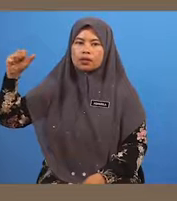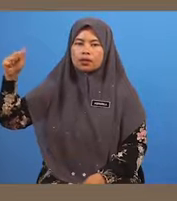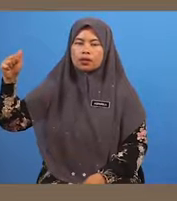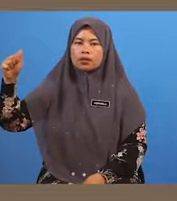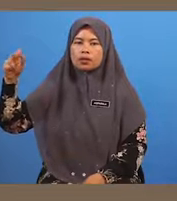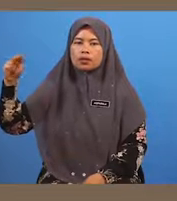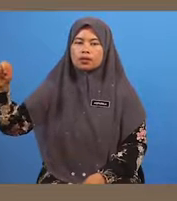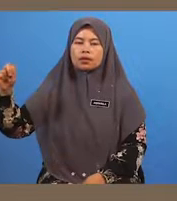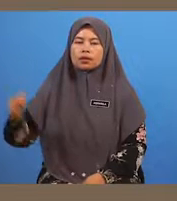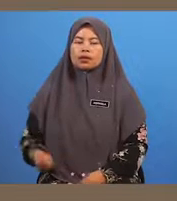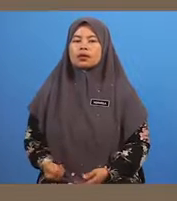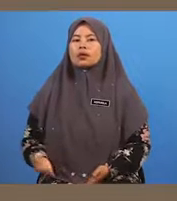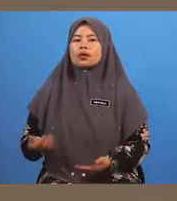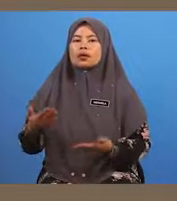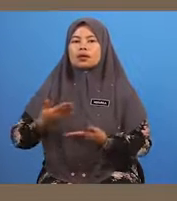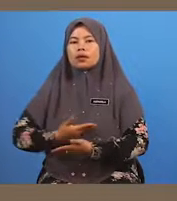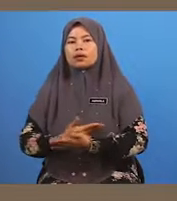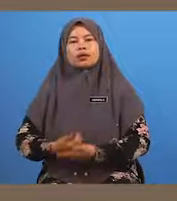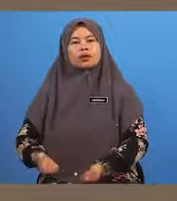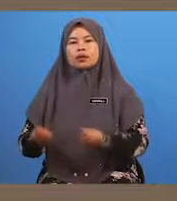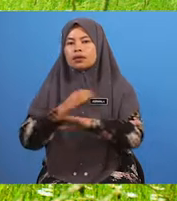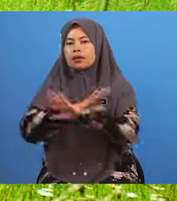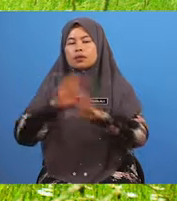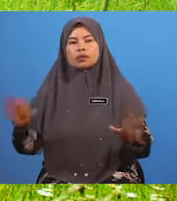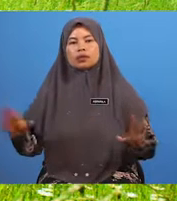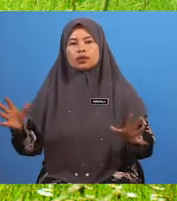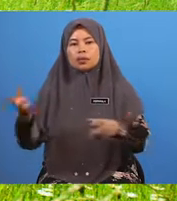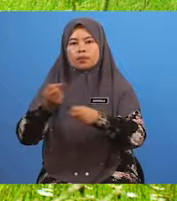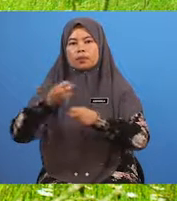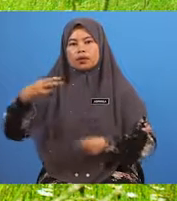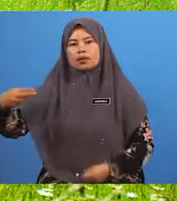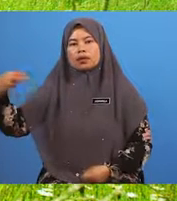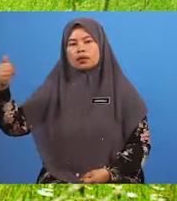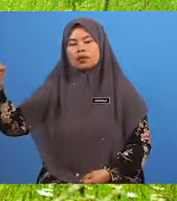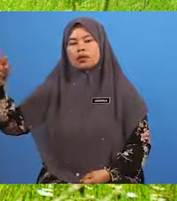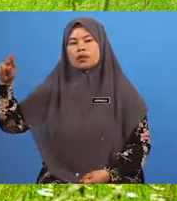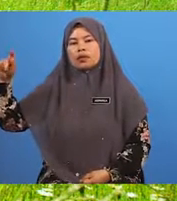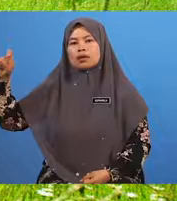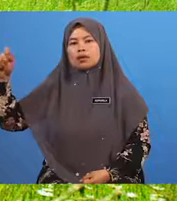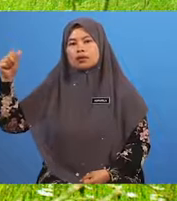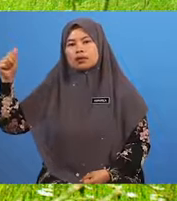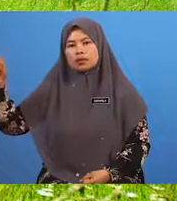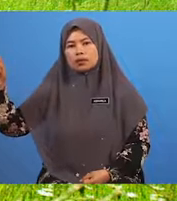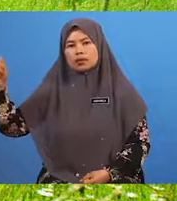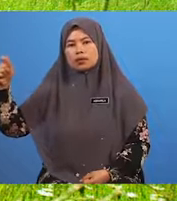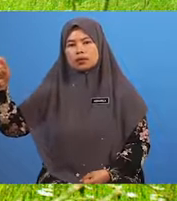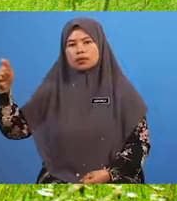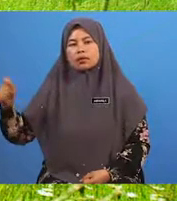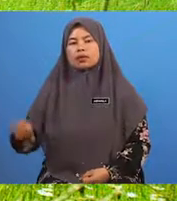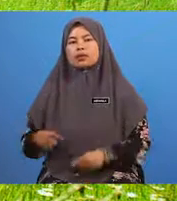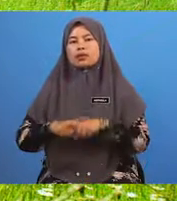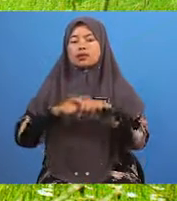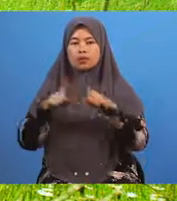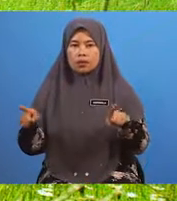harta keluarga angkat dan begitu juga sebaliknya. Walau bagaimanapun, anak angkat boleh memperoleh harta